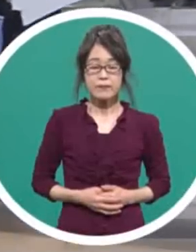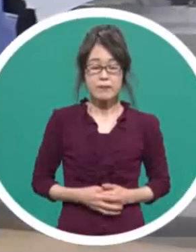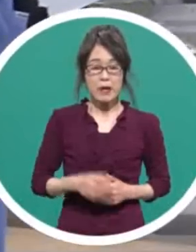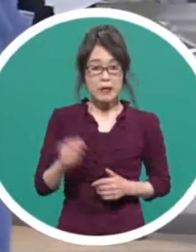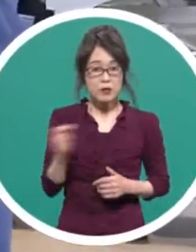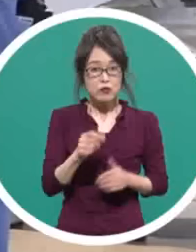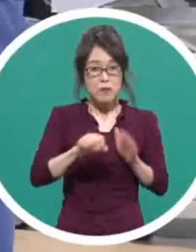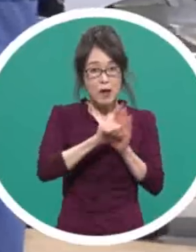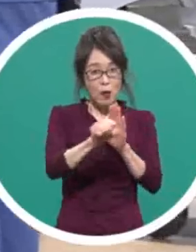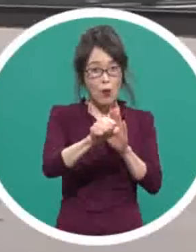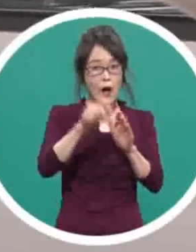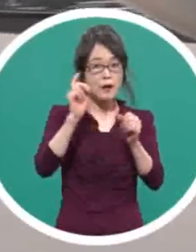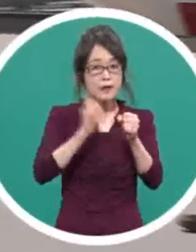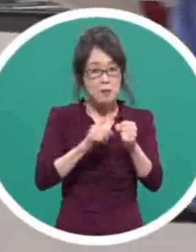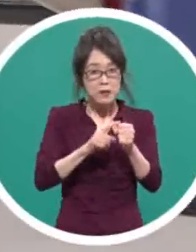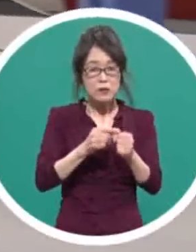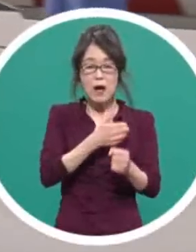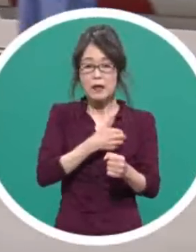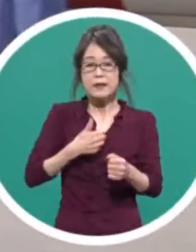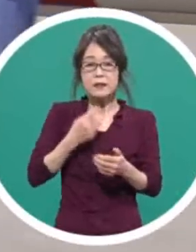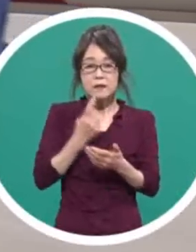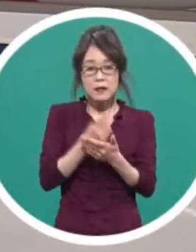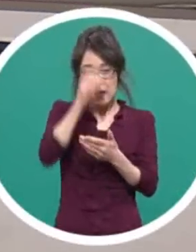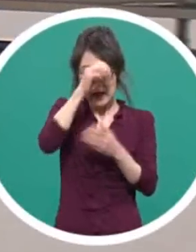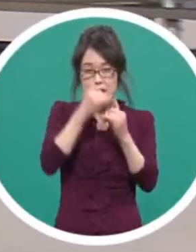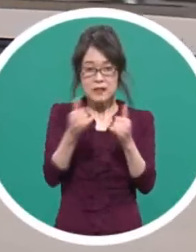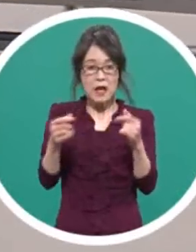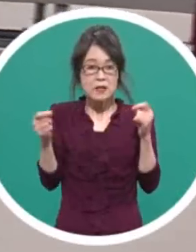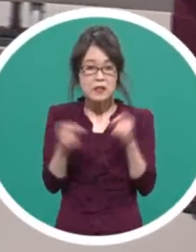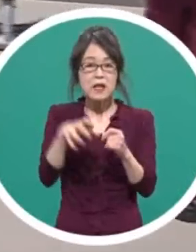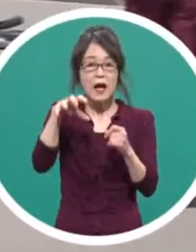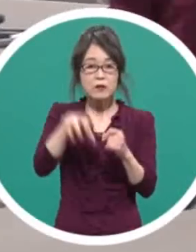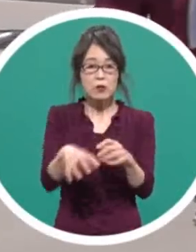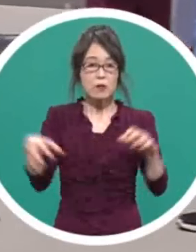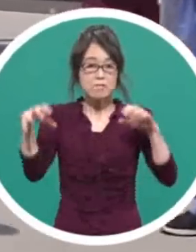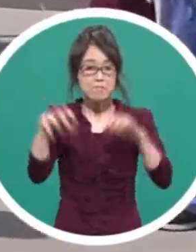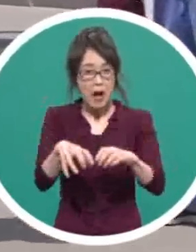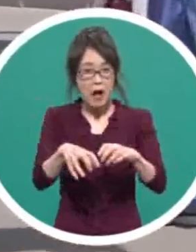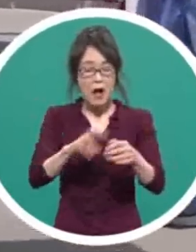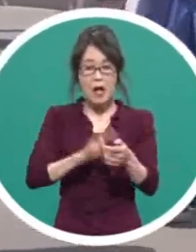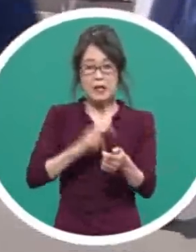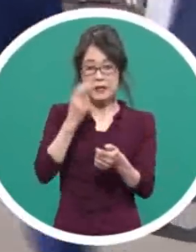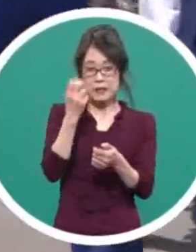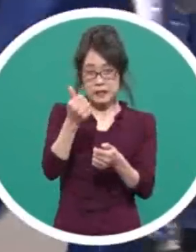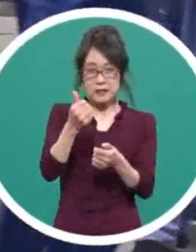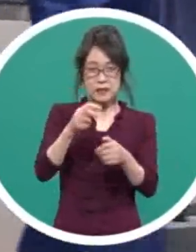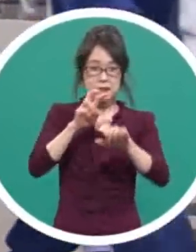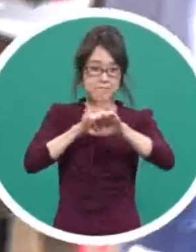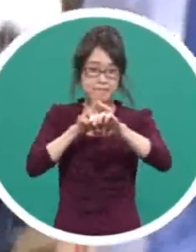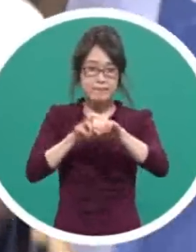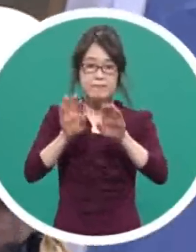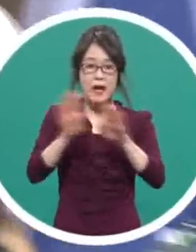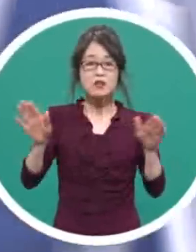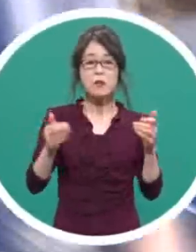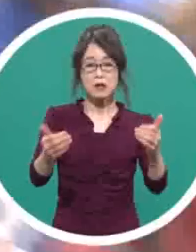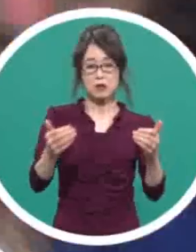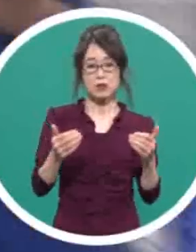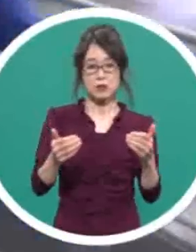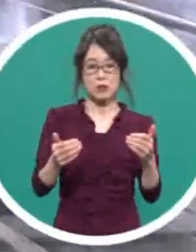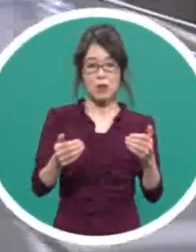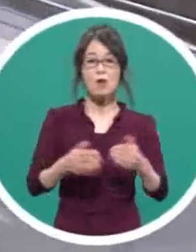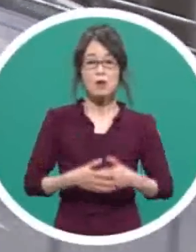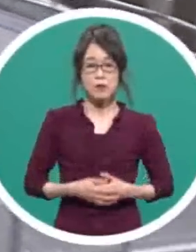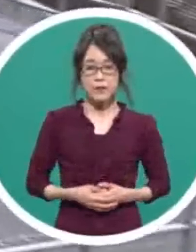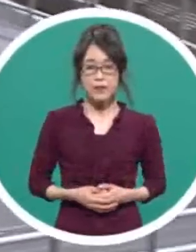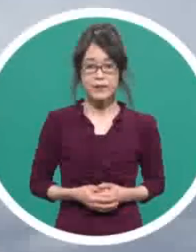救命効果を上げるためには、できるだけ患者から近い場所で救急車と合流し、医師の治療を開始する必